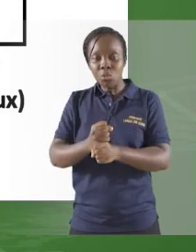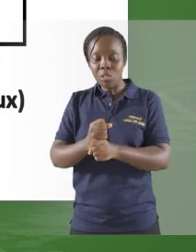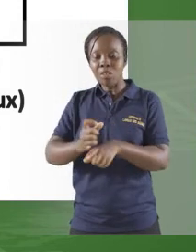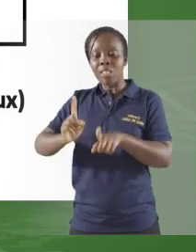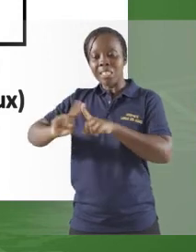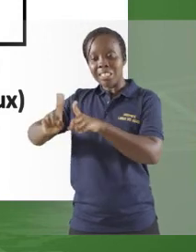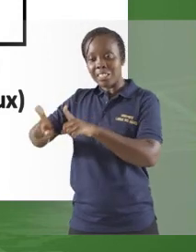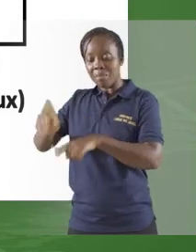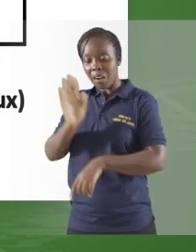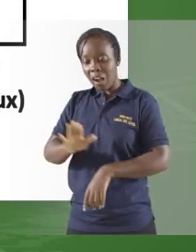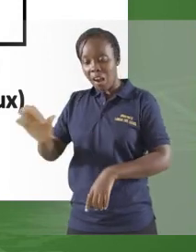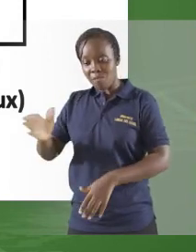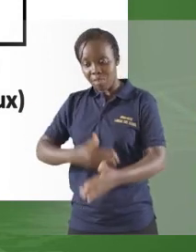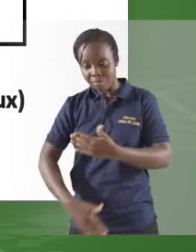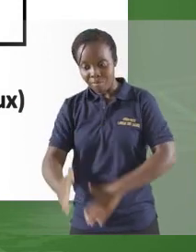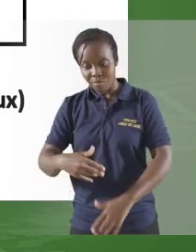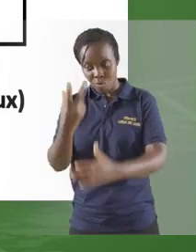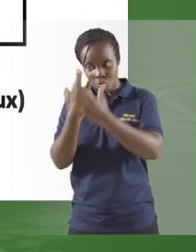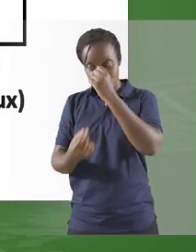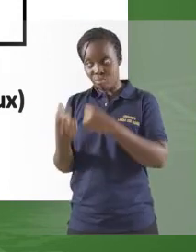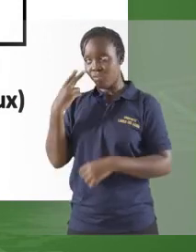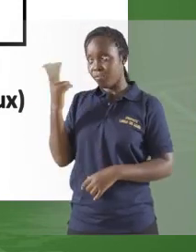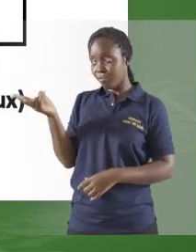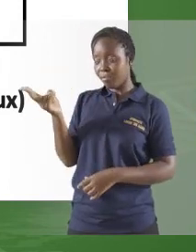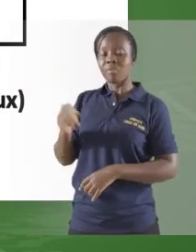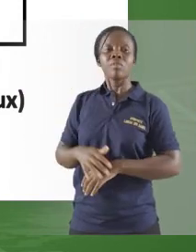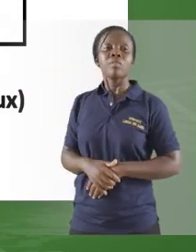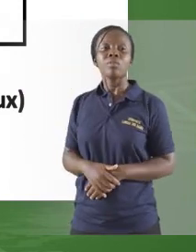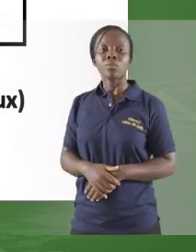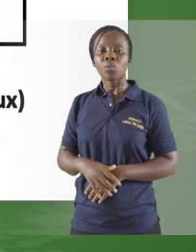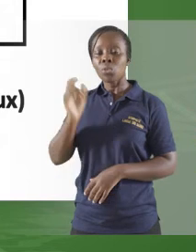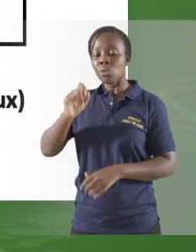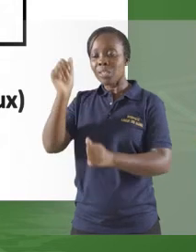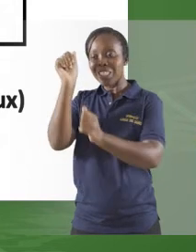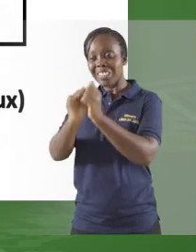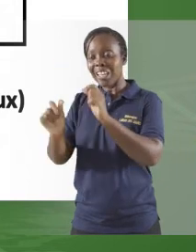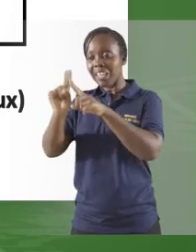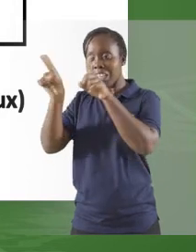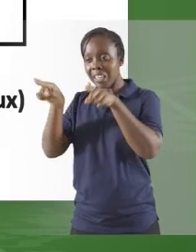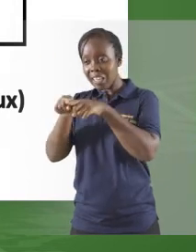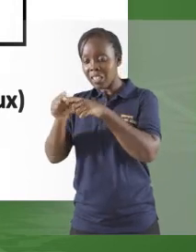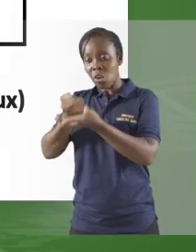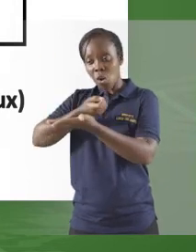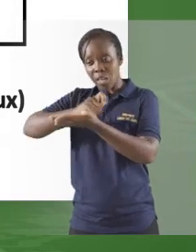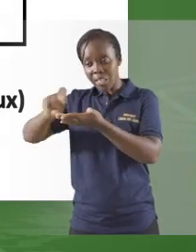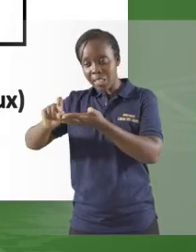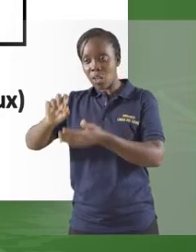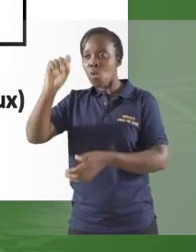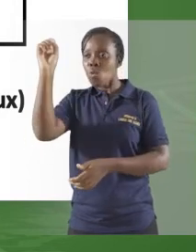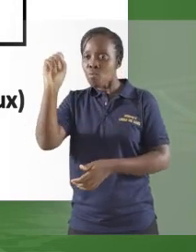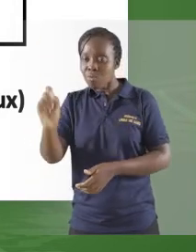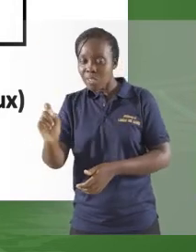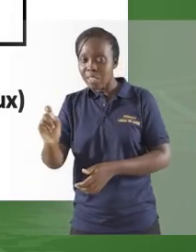la descendance. Et dans chacune des cases, il est rapporté la proportion,